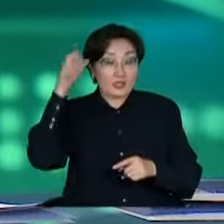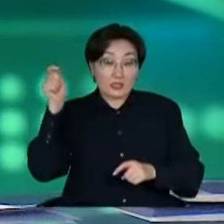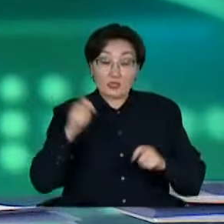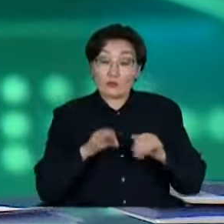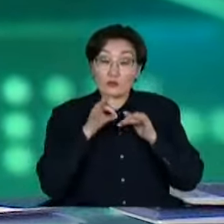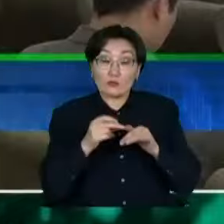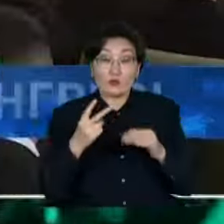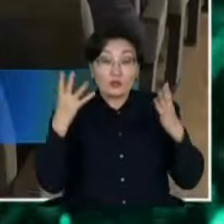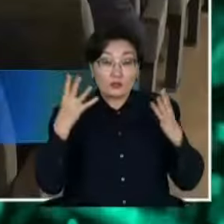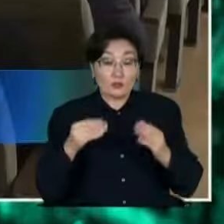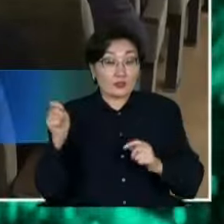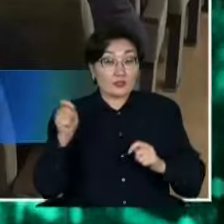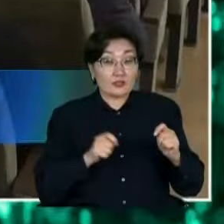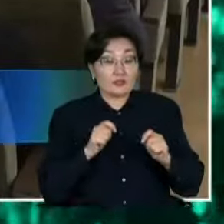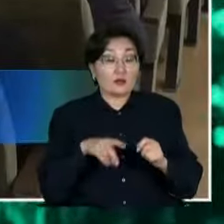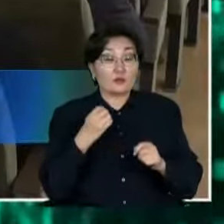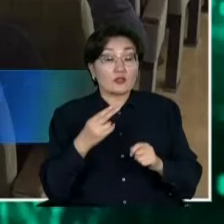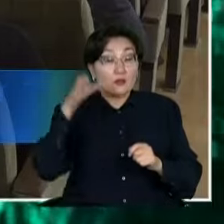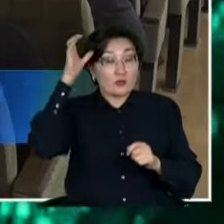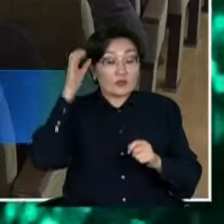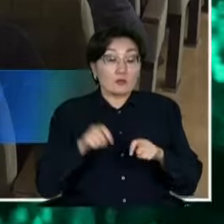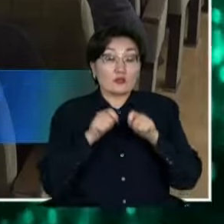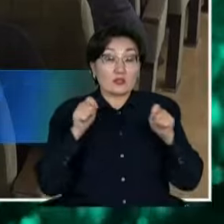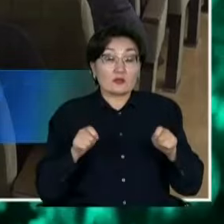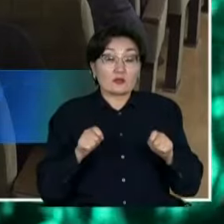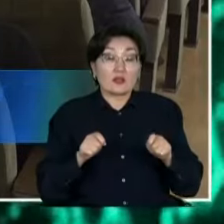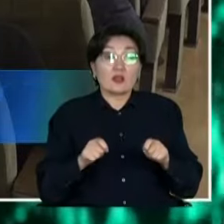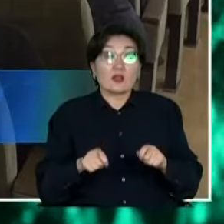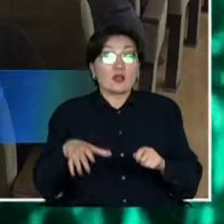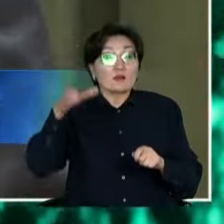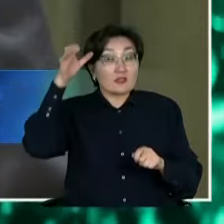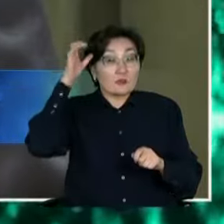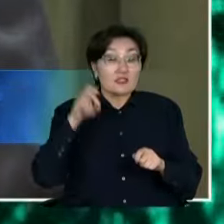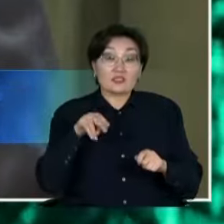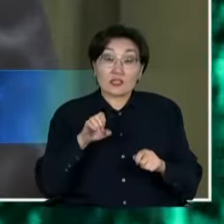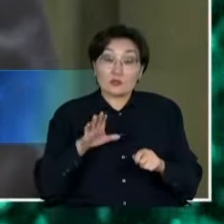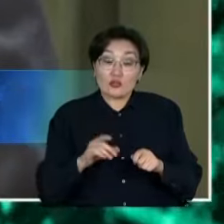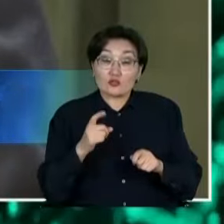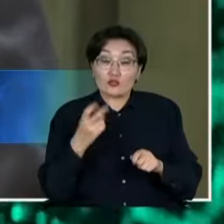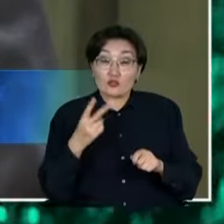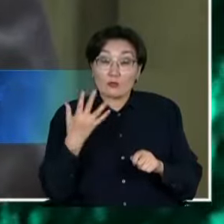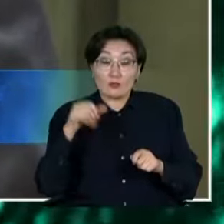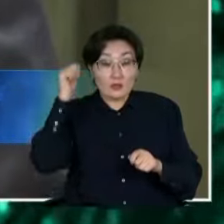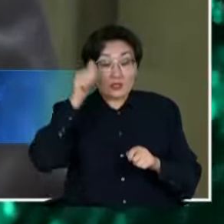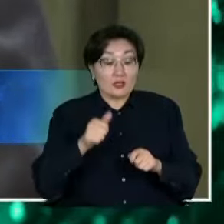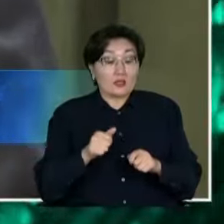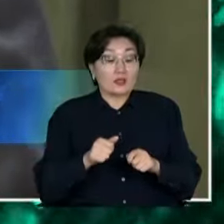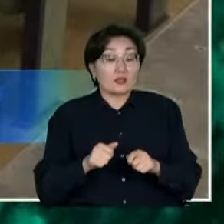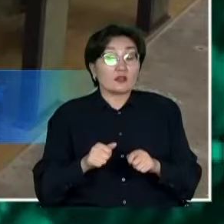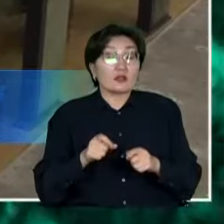жатыр. Екі күндік жиын Ұлттық ғылым академиясының негізін қалаушы геолог-минеролог Қаныш Имантайұлы Сәтбаевтың 125 жылдығына орай